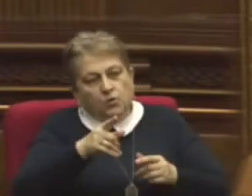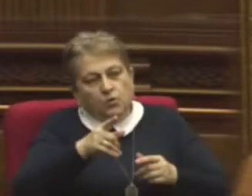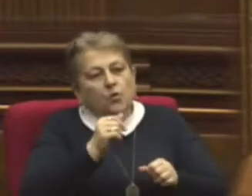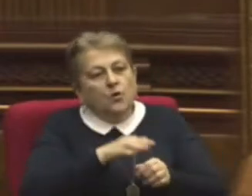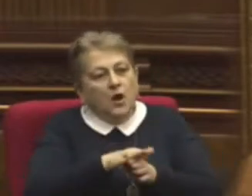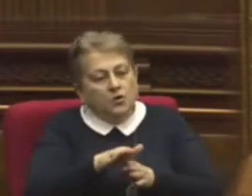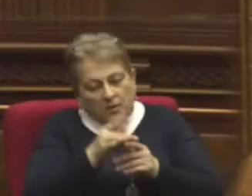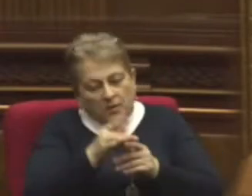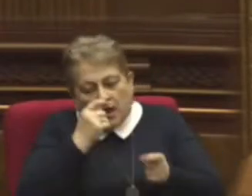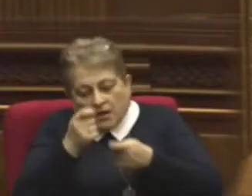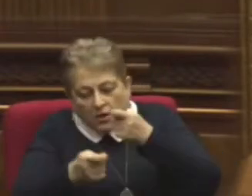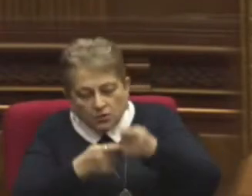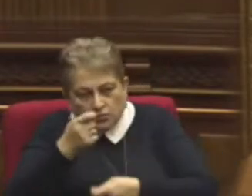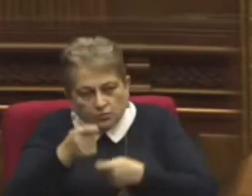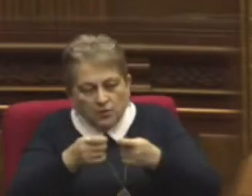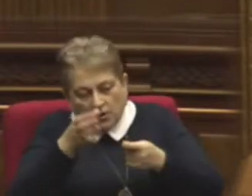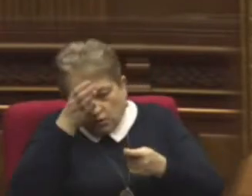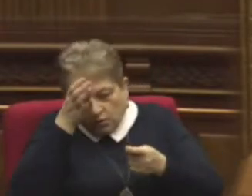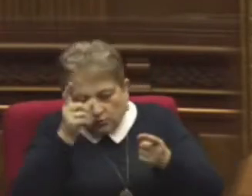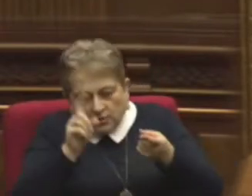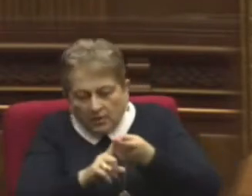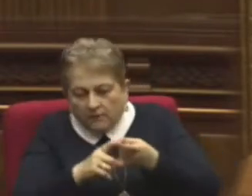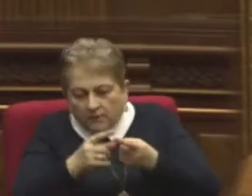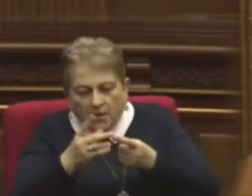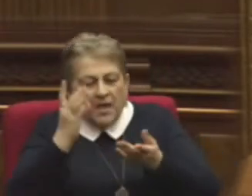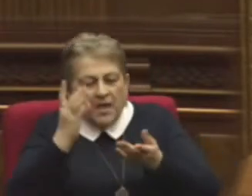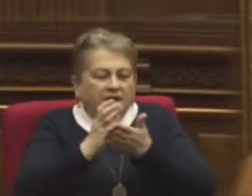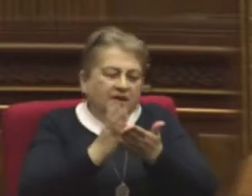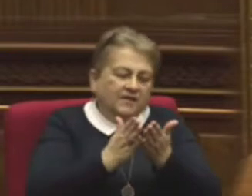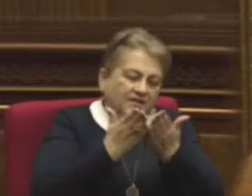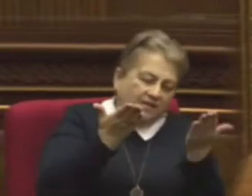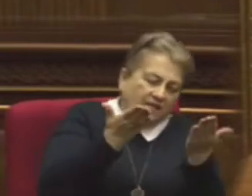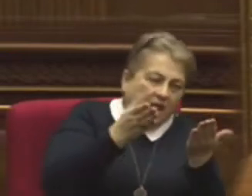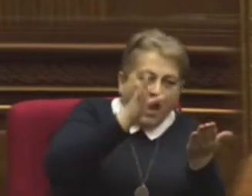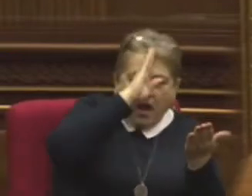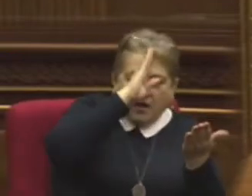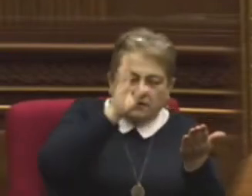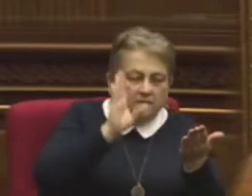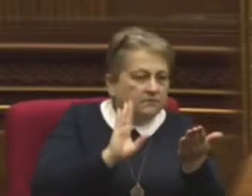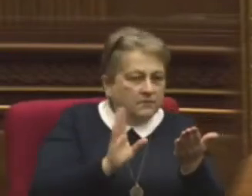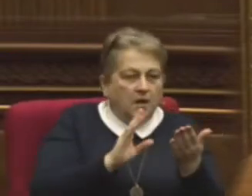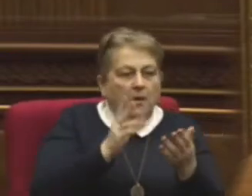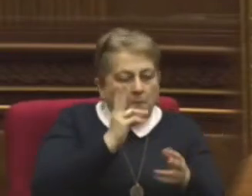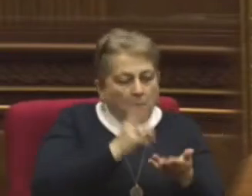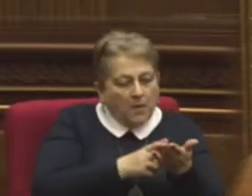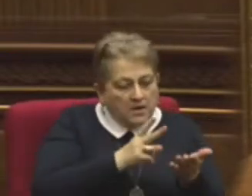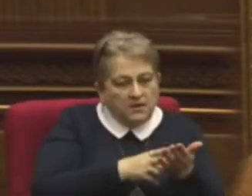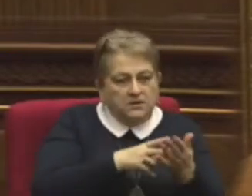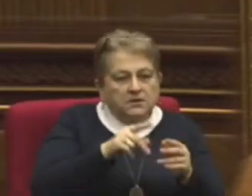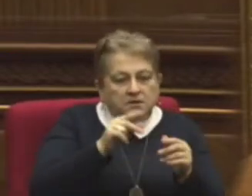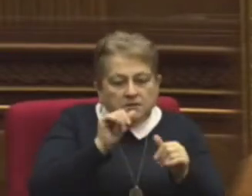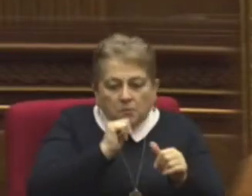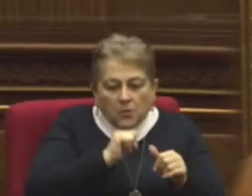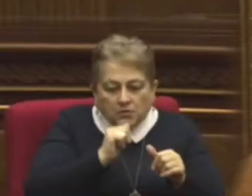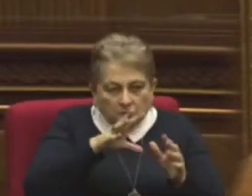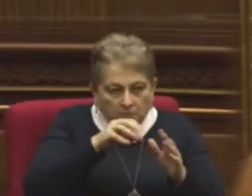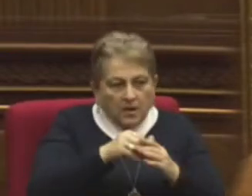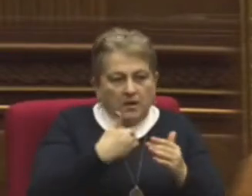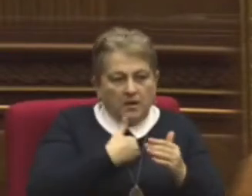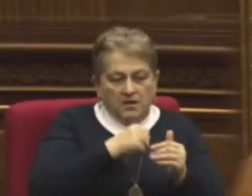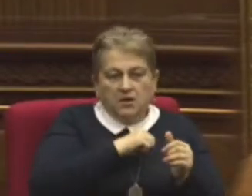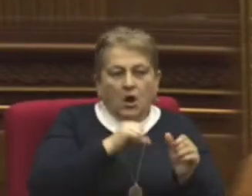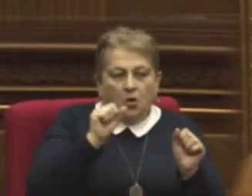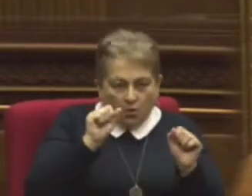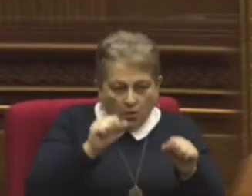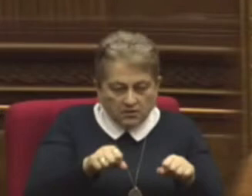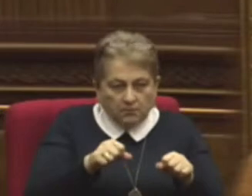կատարում ես հետազոտություն եւ դու ծանոթանում ես գիտության հետ ոչ միայն գրքով, դասագրքով անգիրանելով, այլ փաստացի հետազոտություն անելով։ Ես